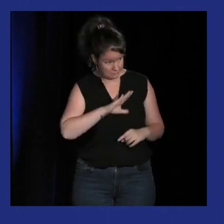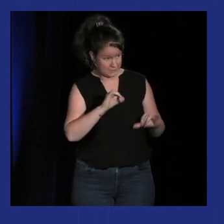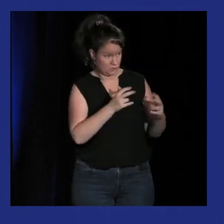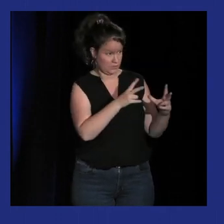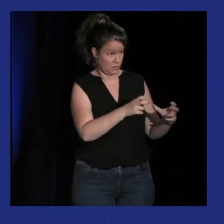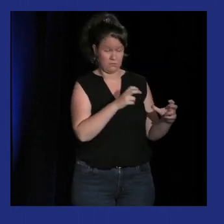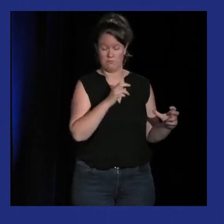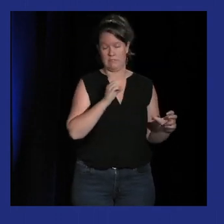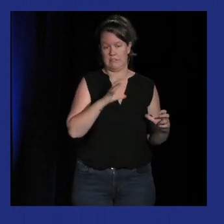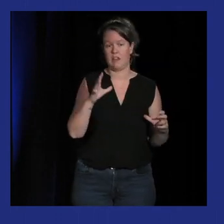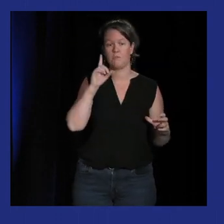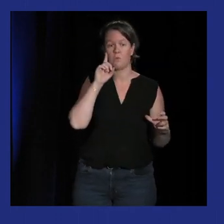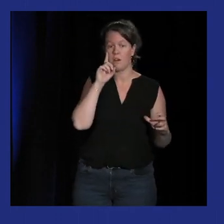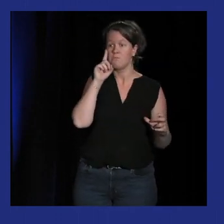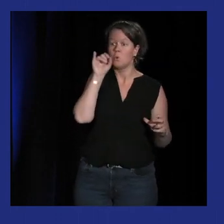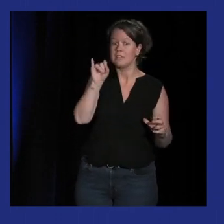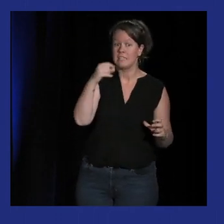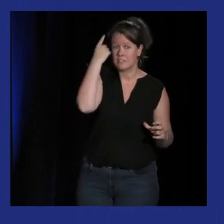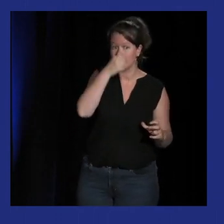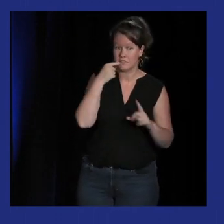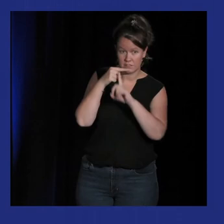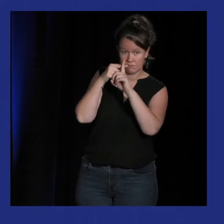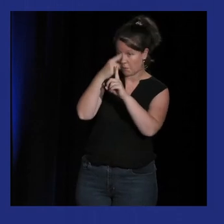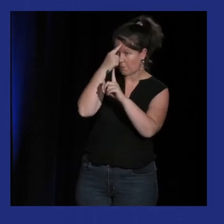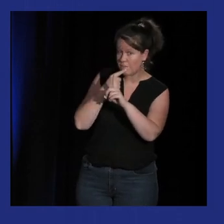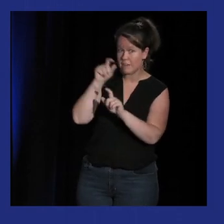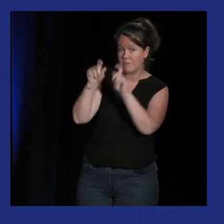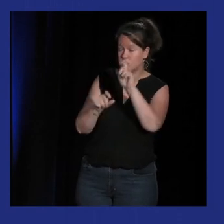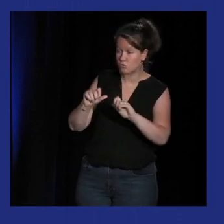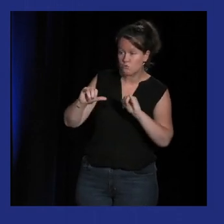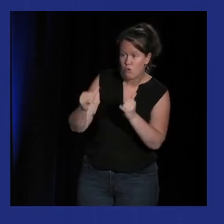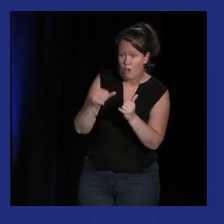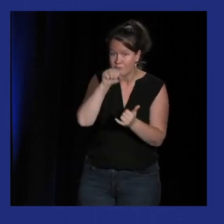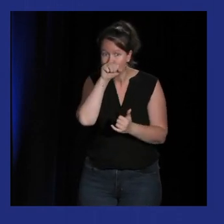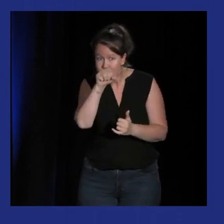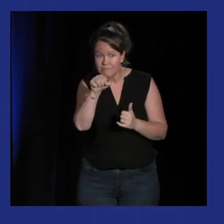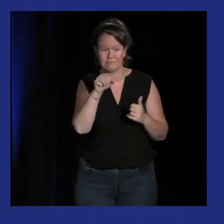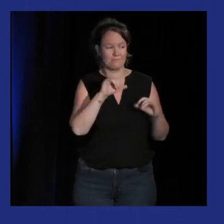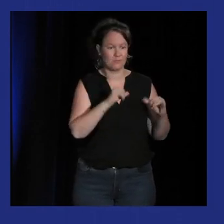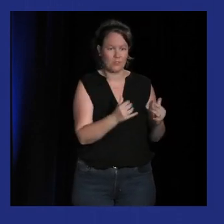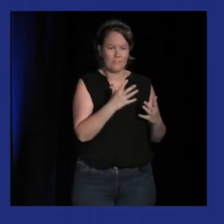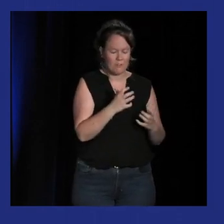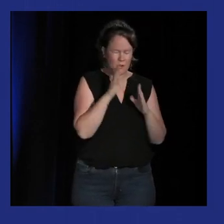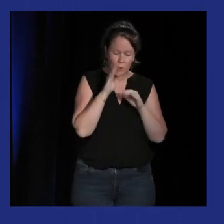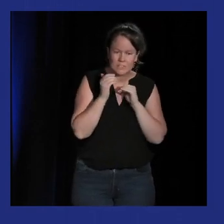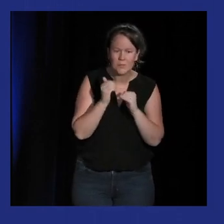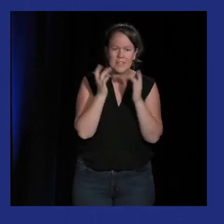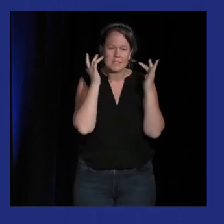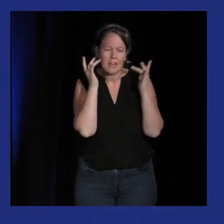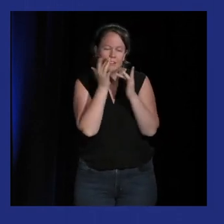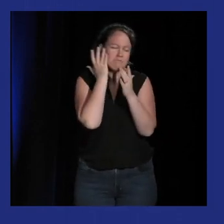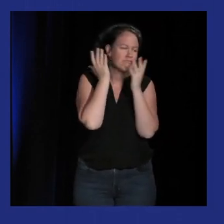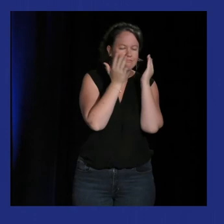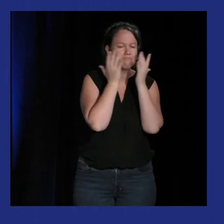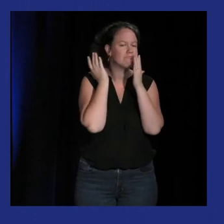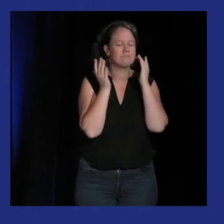avant tout aux joueurs qui veulent prolonger leur expérience de de gamer et qui vont aller chercher du produit dérivé comme tu le disais qui vont voilà quand tes